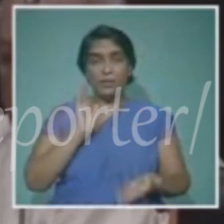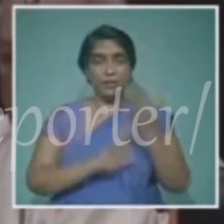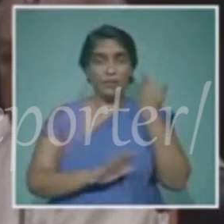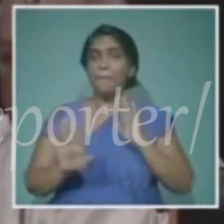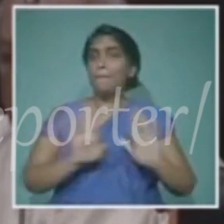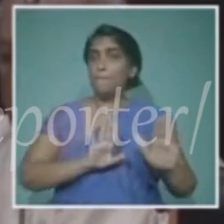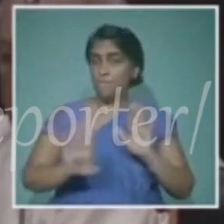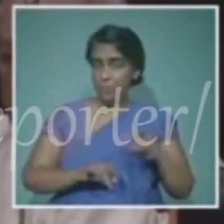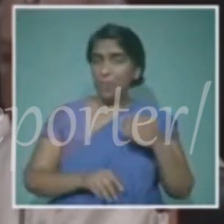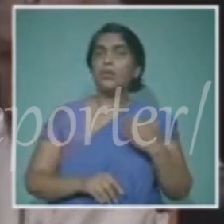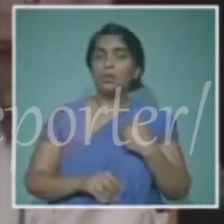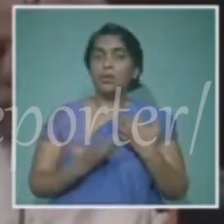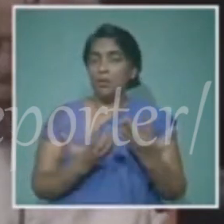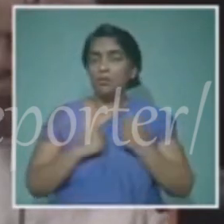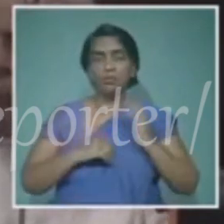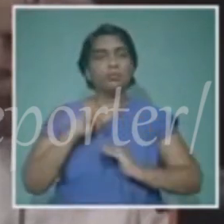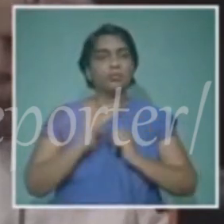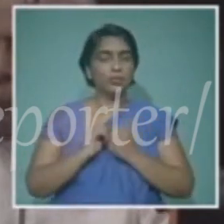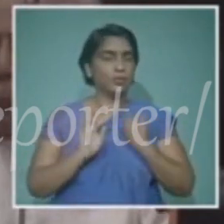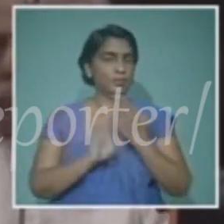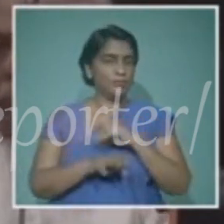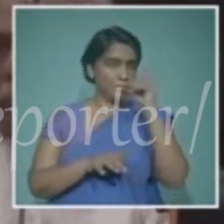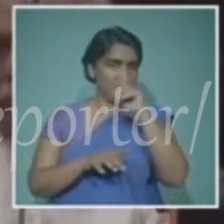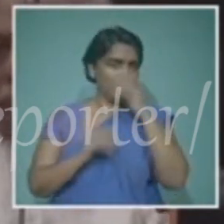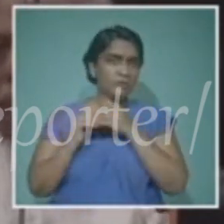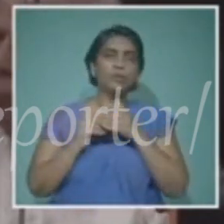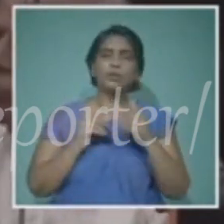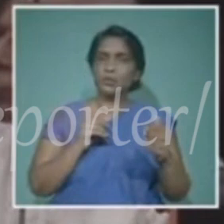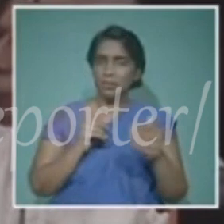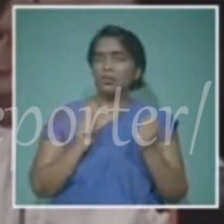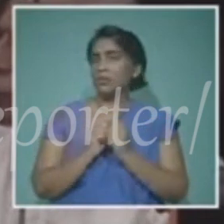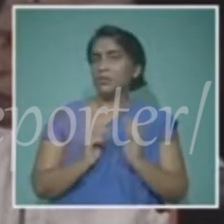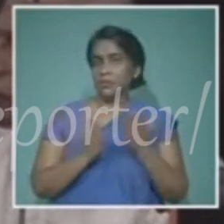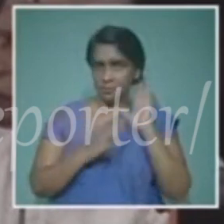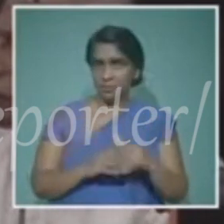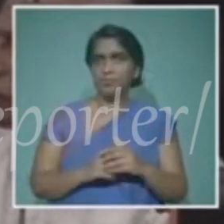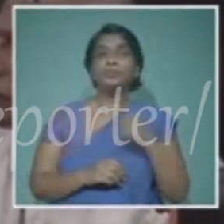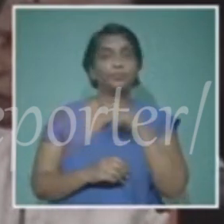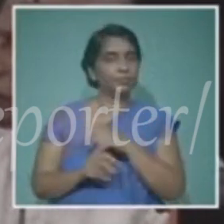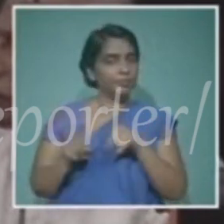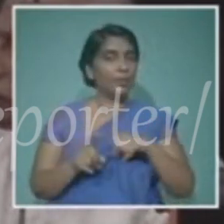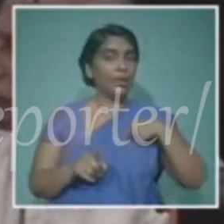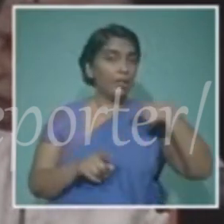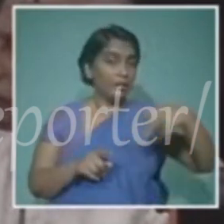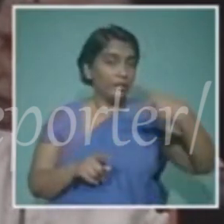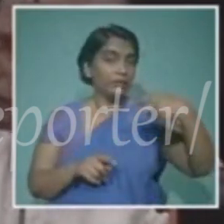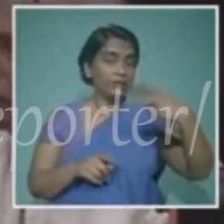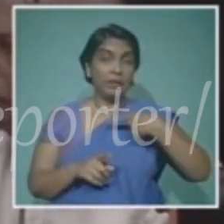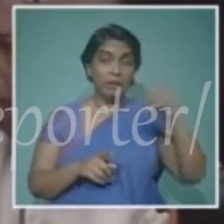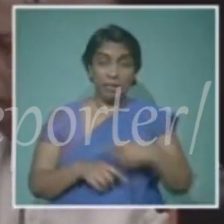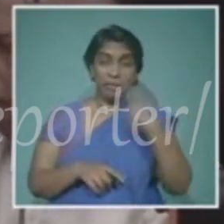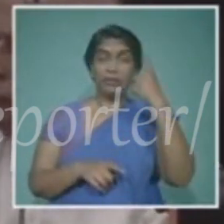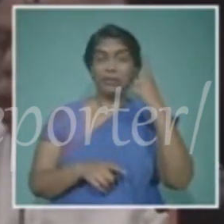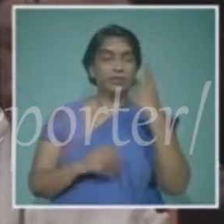පාලනය කිරීම සඳහා අවශ්‍ය පියවර අප පසුගිය මාස කීපය තුළ ක්‍රියාත්මක කළා. මේවා දවස් දෙකෙන් එක රැයෙන්